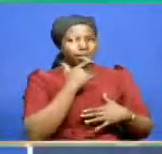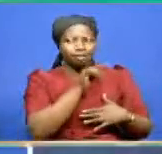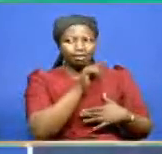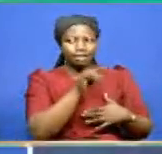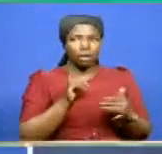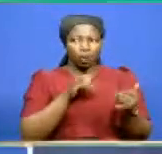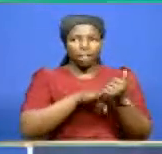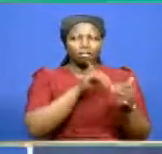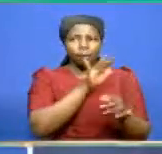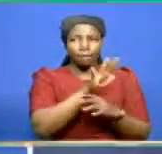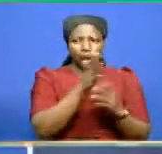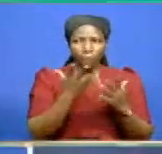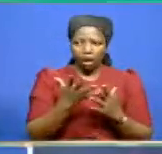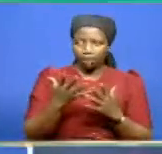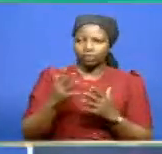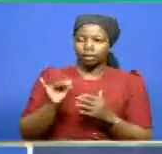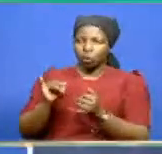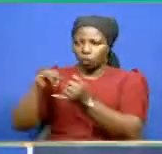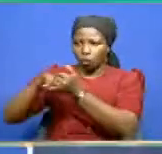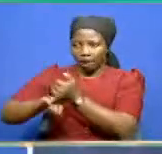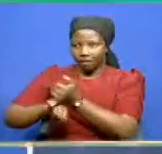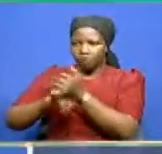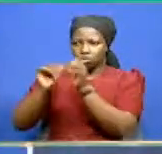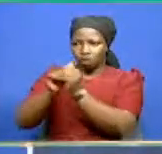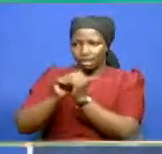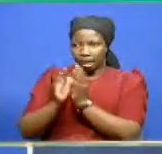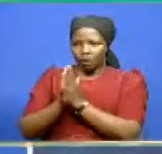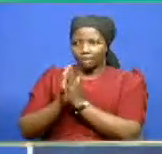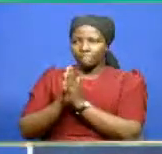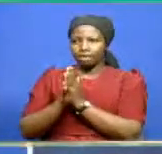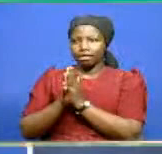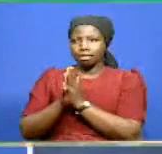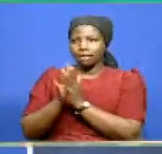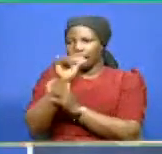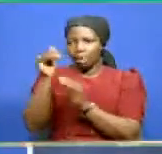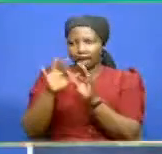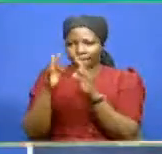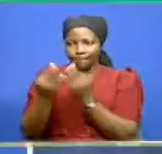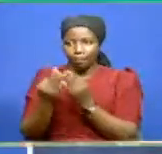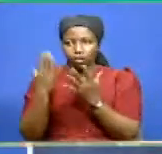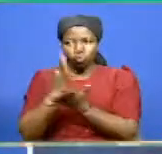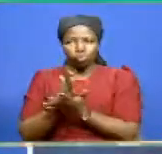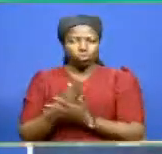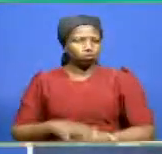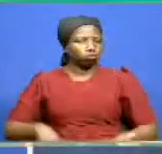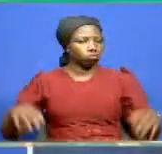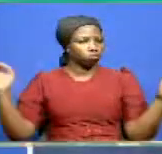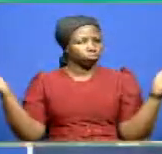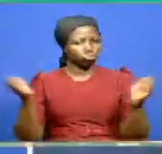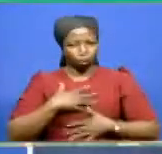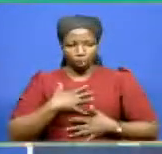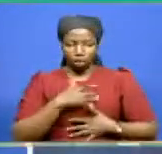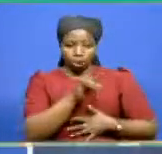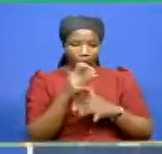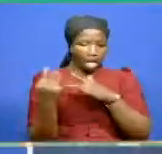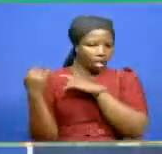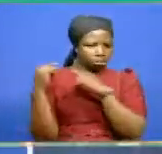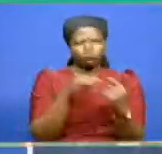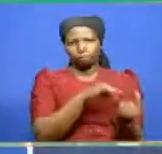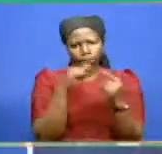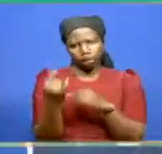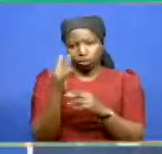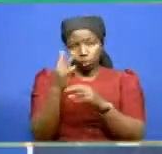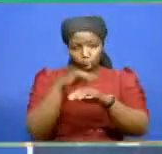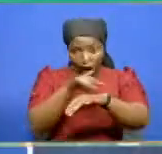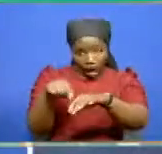mkewe marehemu na familia yake wakipigwa na butwaa. Mzozo huo uliodumu kwa saa mbili ulichelewesha kuondolewa